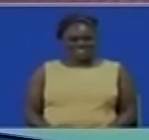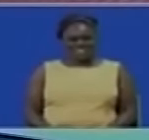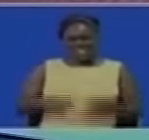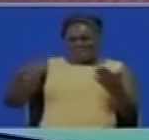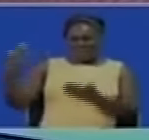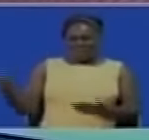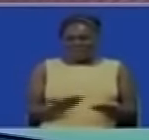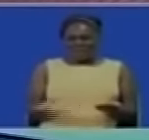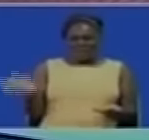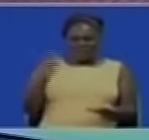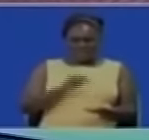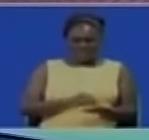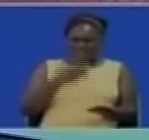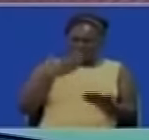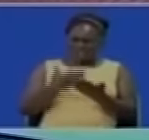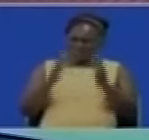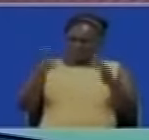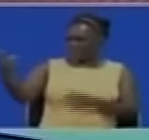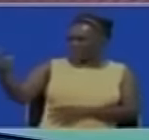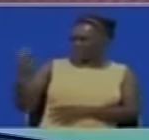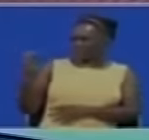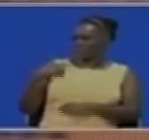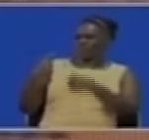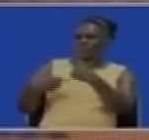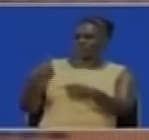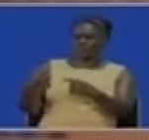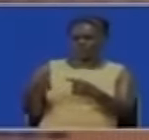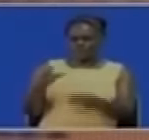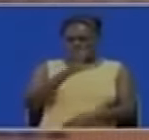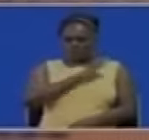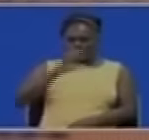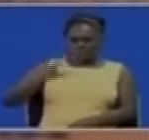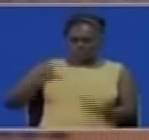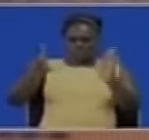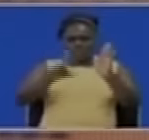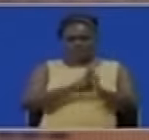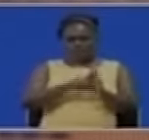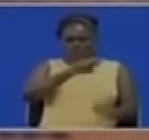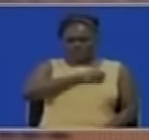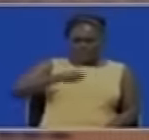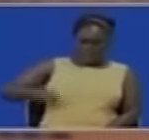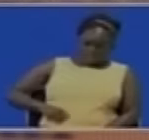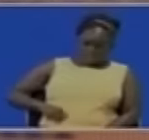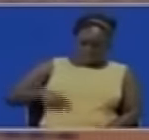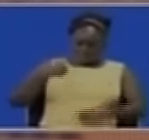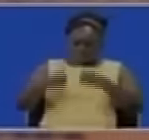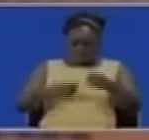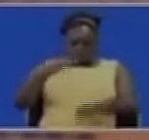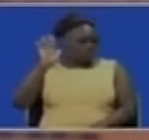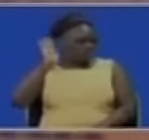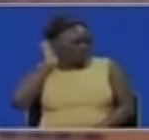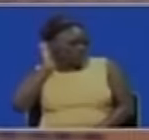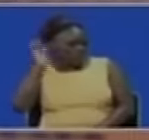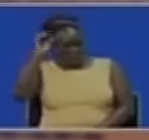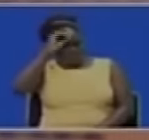Karibu tena mtazamaji na asante sana kwa kuendelea kuwa nasi. Kamati ya sheria katika bunge la seneti iliendelea kupokea maoni ya